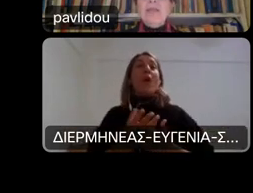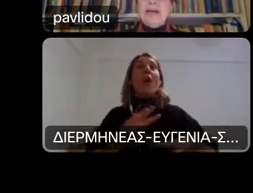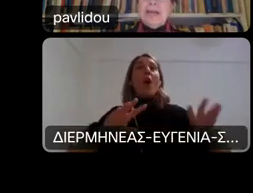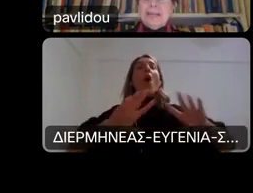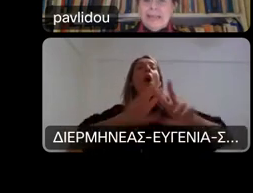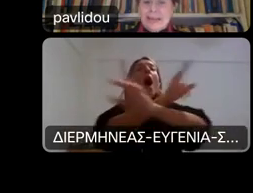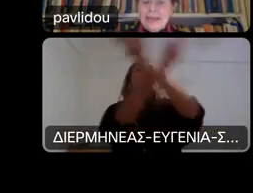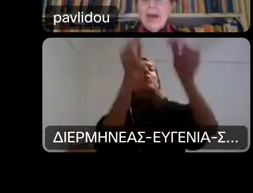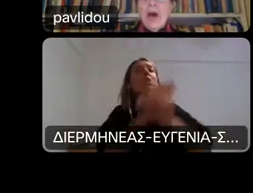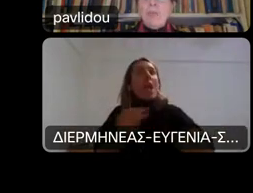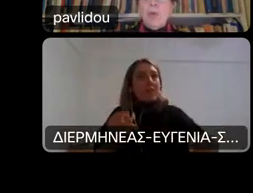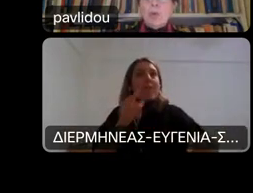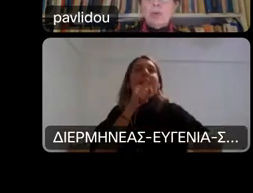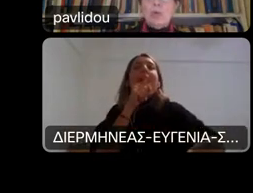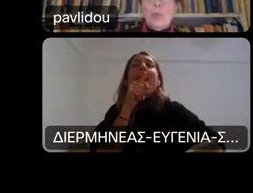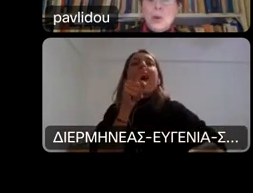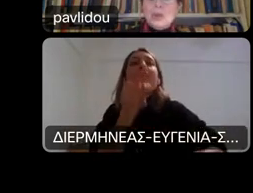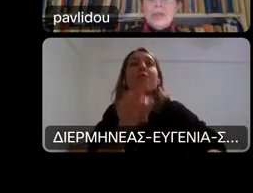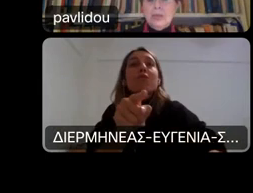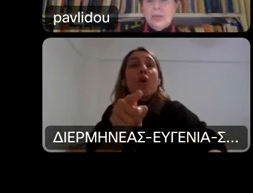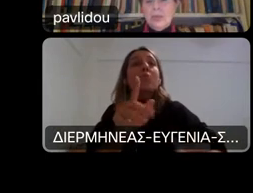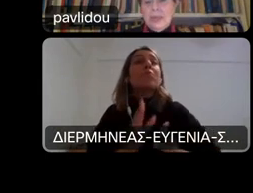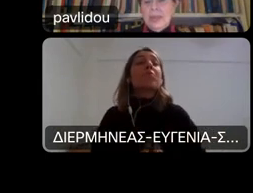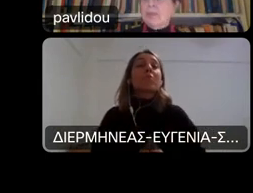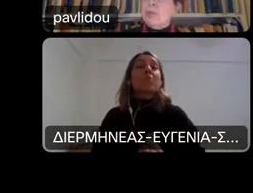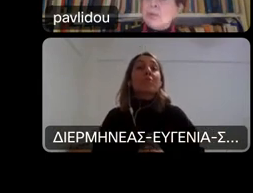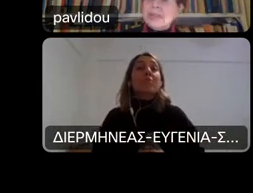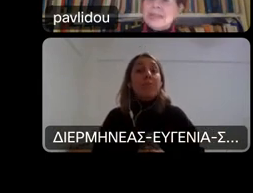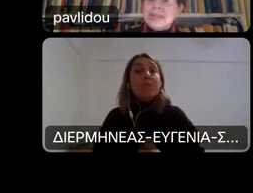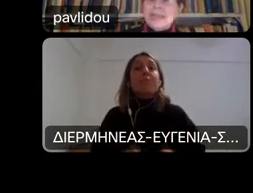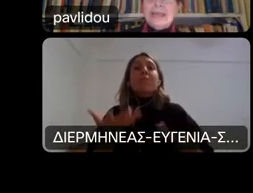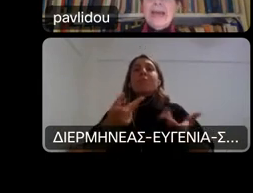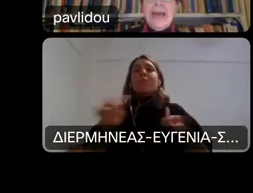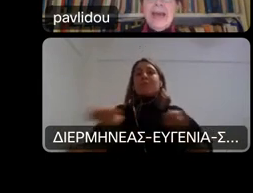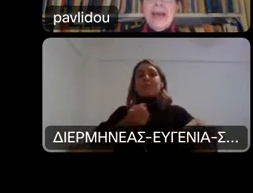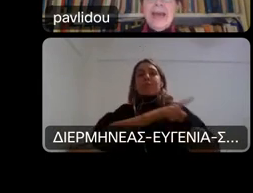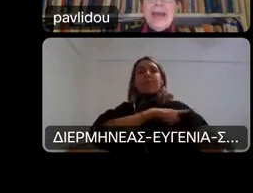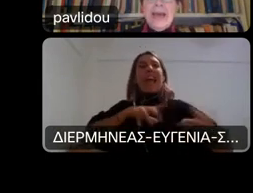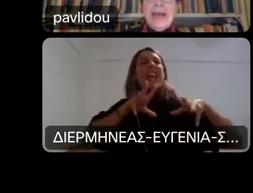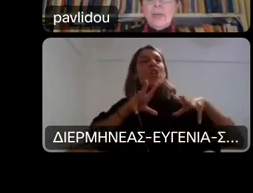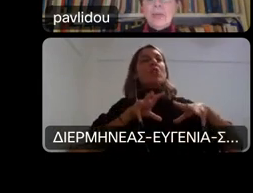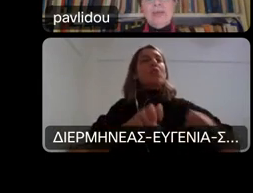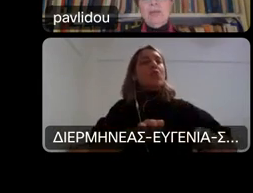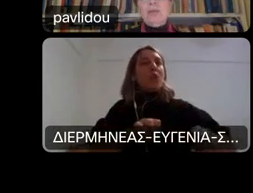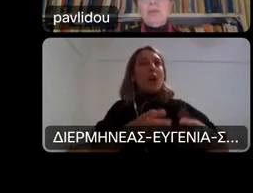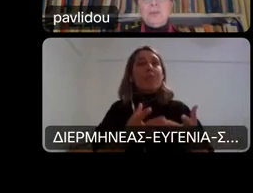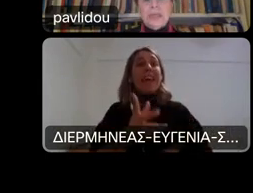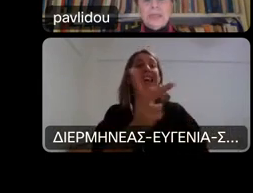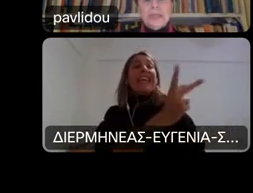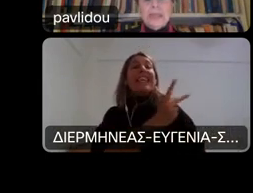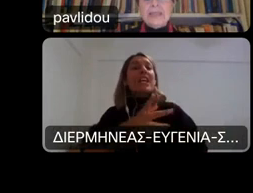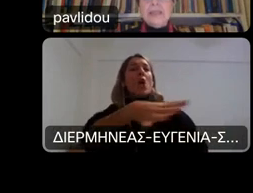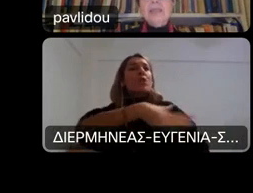θα κριθεί από το πόση εξουσία, πόση ισχύ έχουν οι κοινότητες